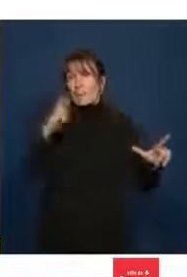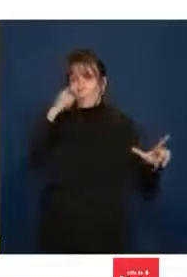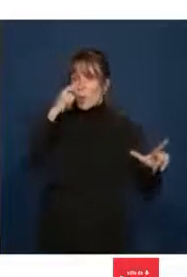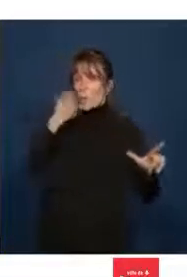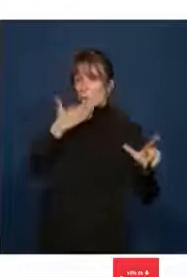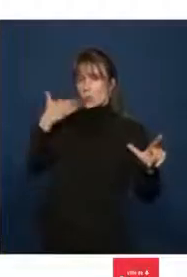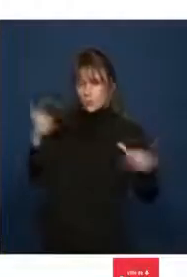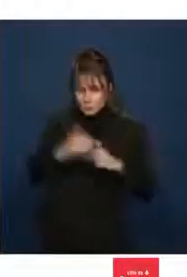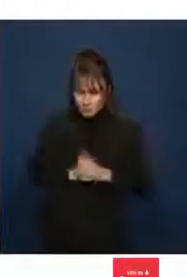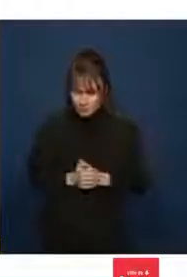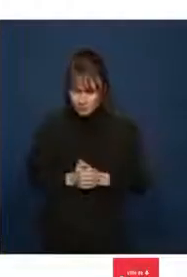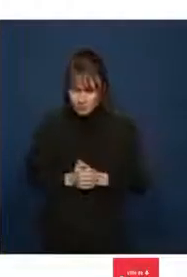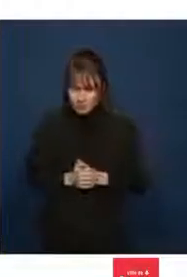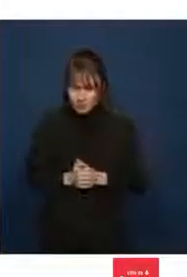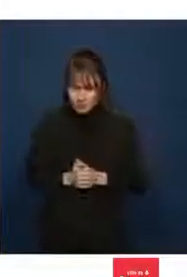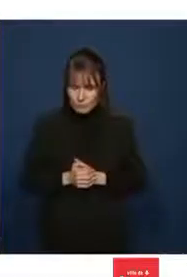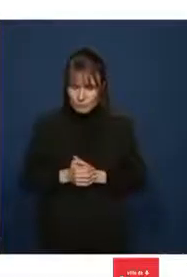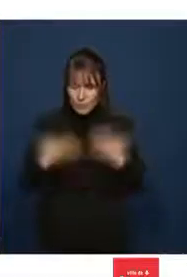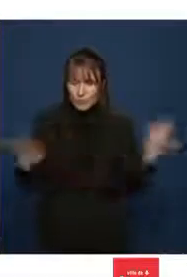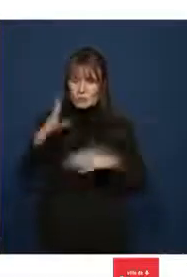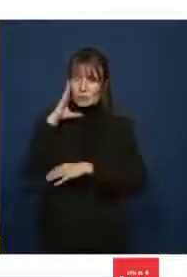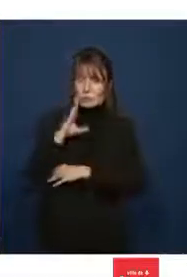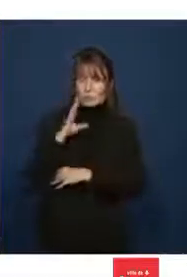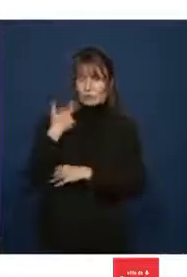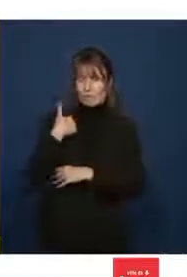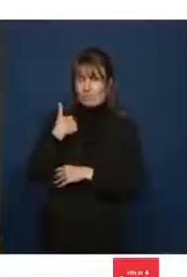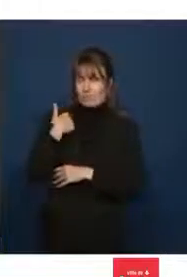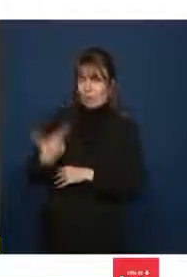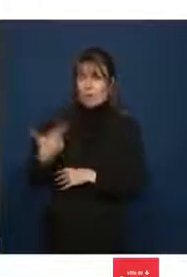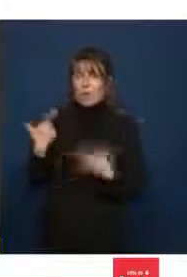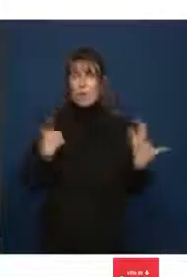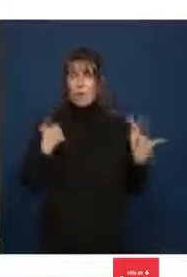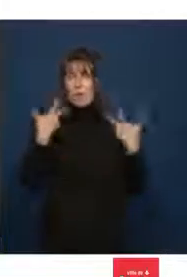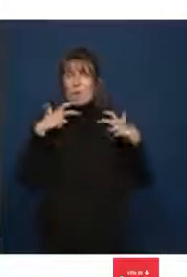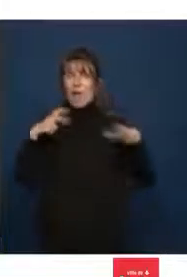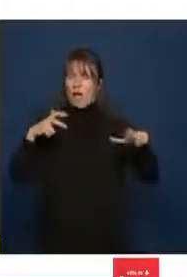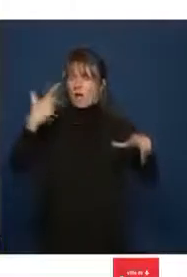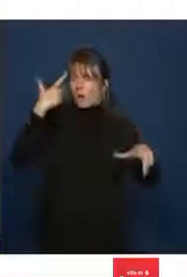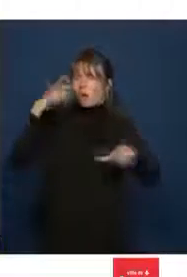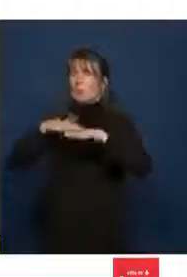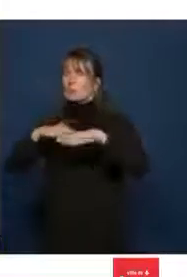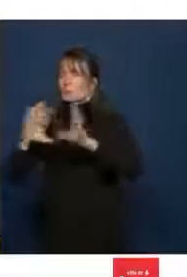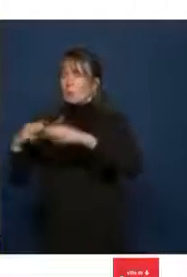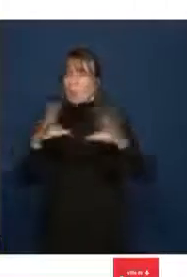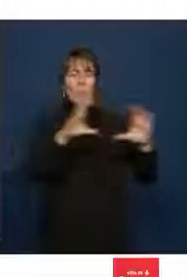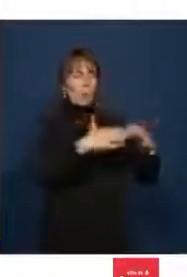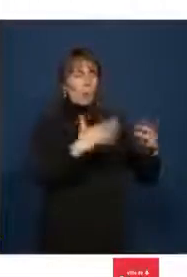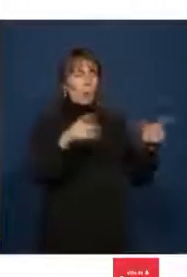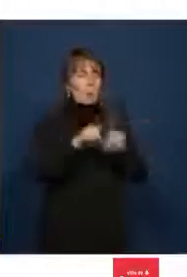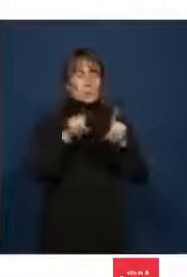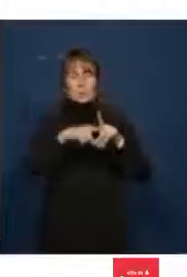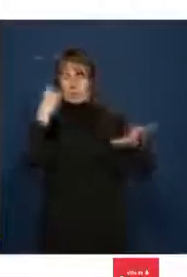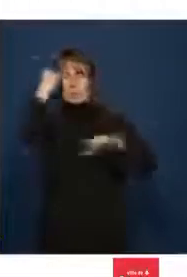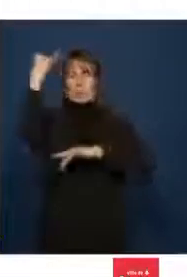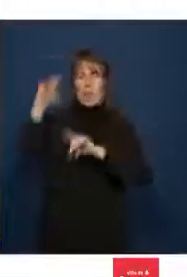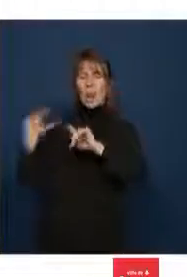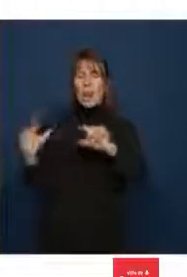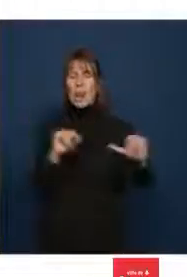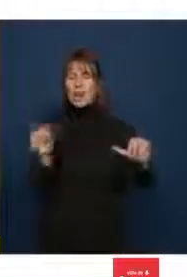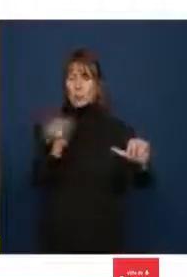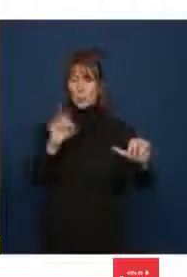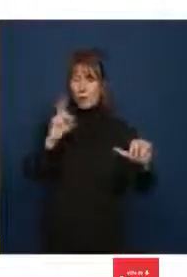concitoyens, sans idéologie ni arrière-pensée politique, et laissant l'État remplir pleinement sa mission de